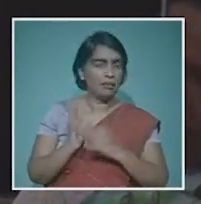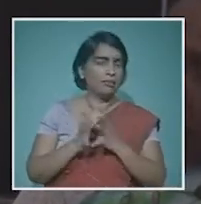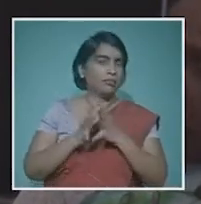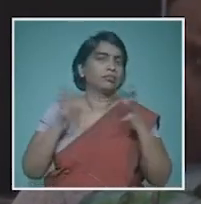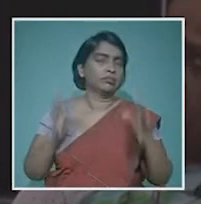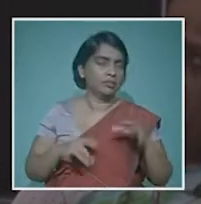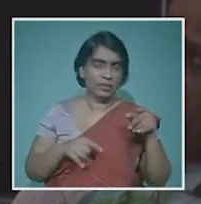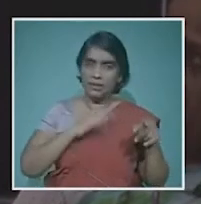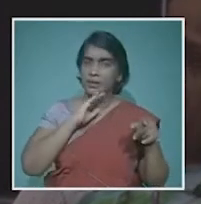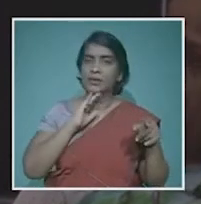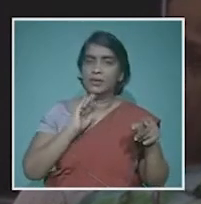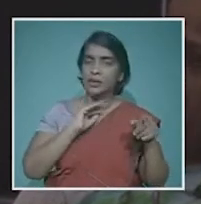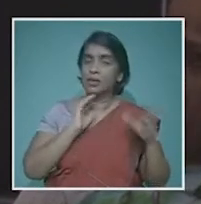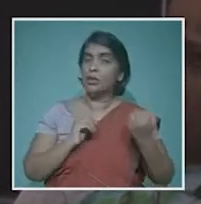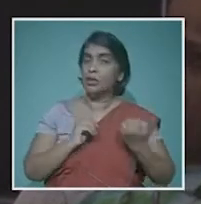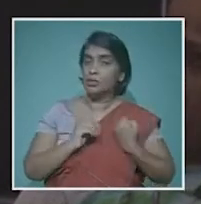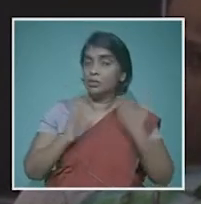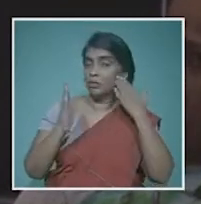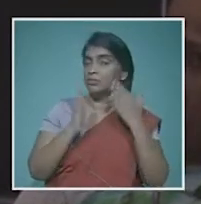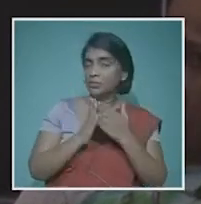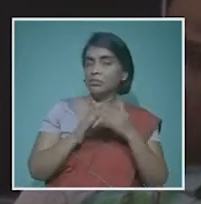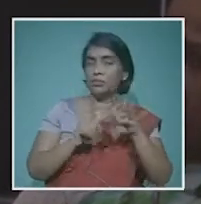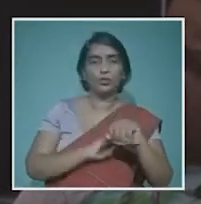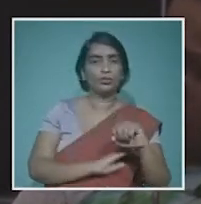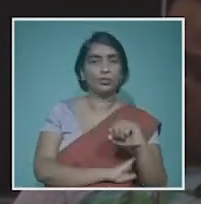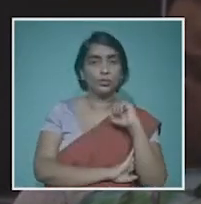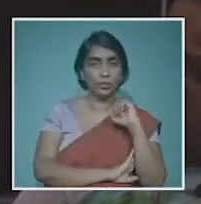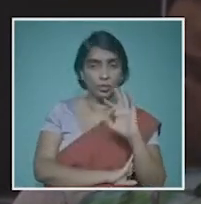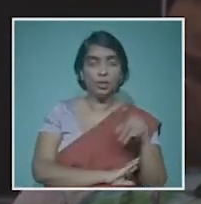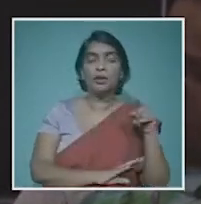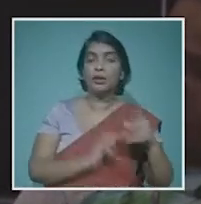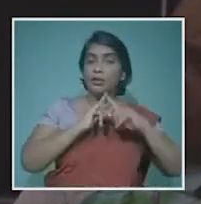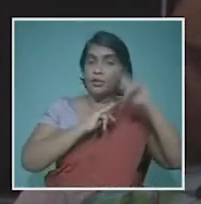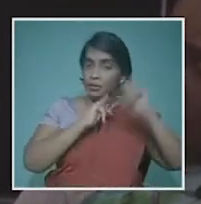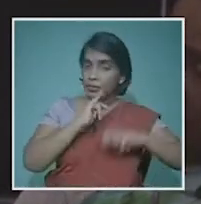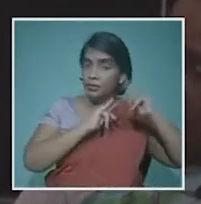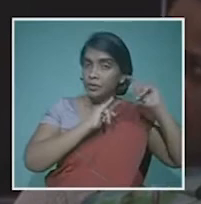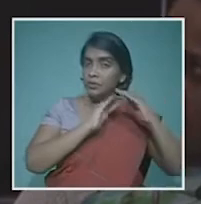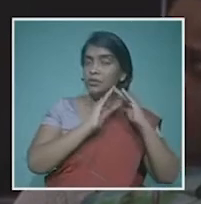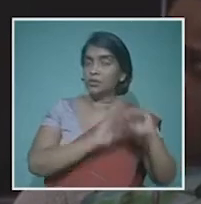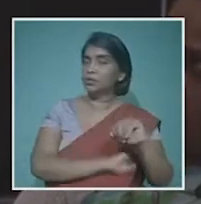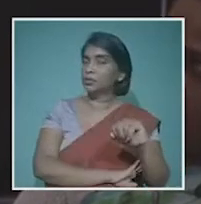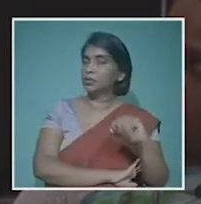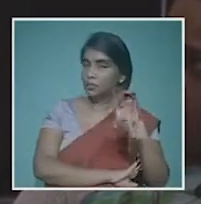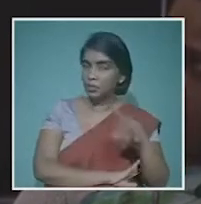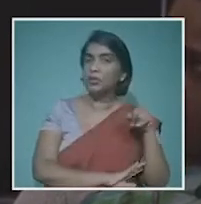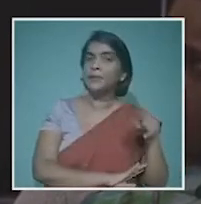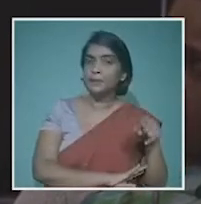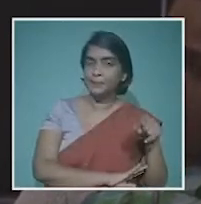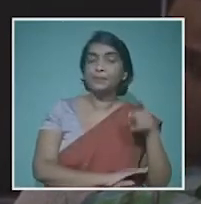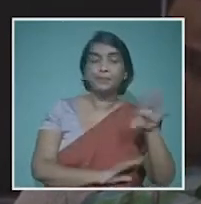කළා වෛද්‍ය ශාස්ත්‍රයේ සහ ඒ ශාස්ත්‍ර ශක්තිමත් කරන්න විශ්වවිද්‍යාල පද්ධතිය ශක්තිමත් කරන්න